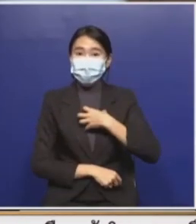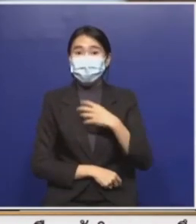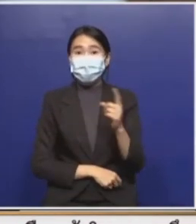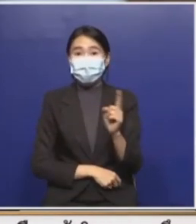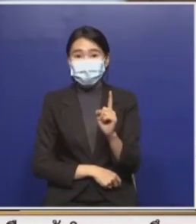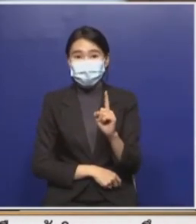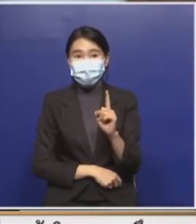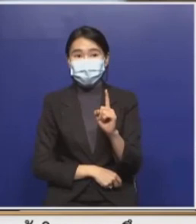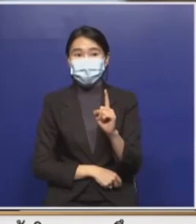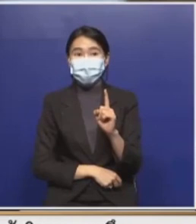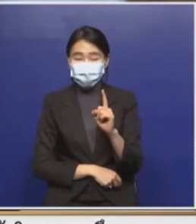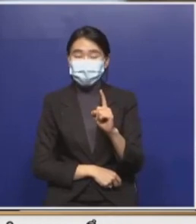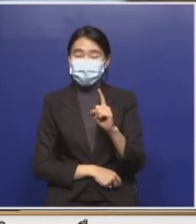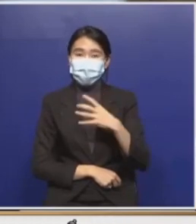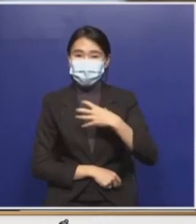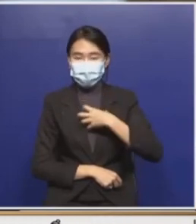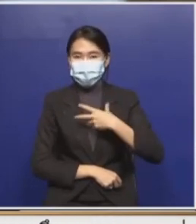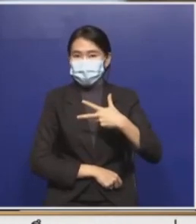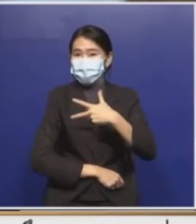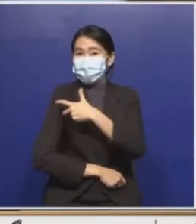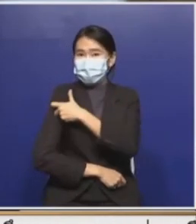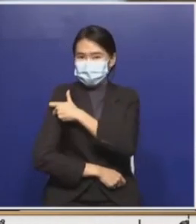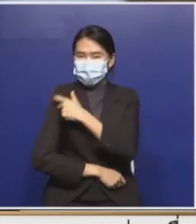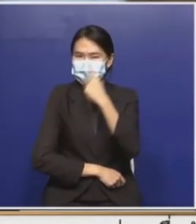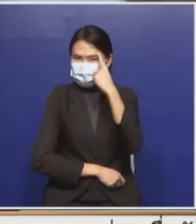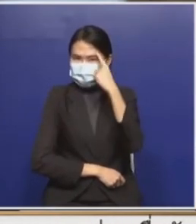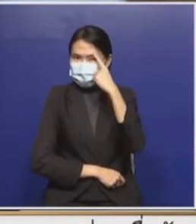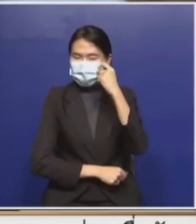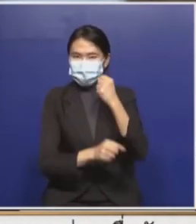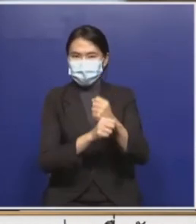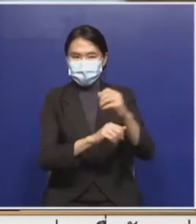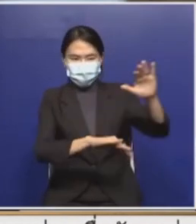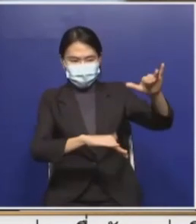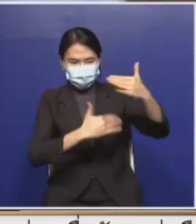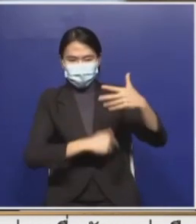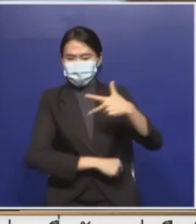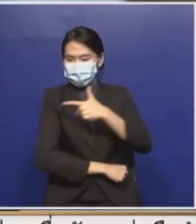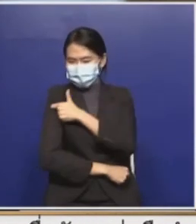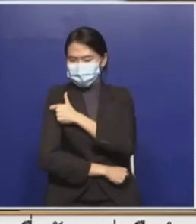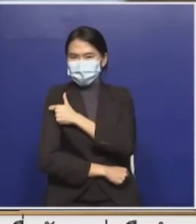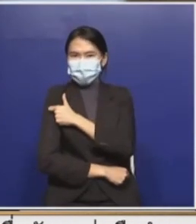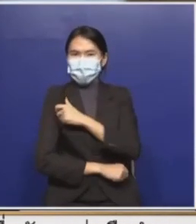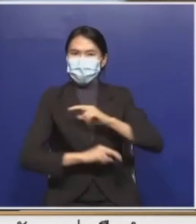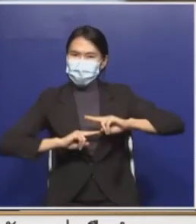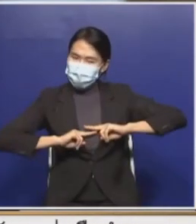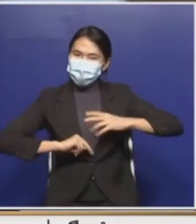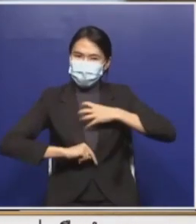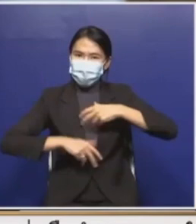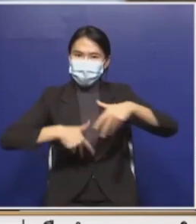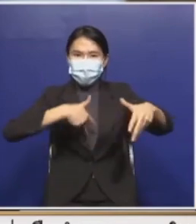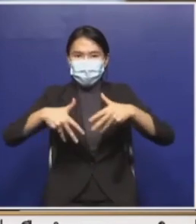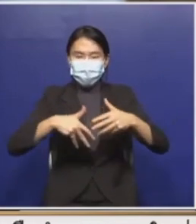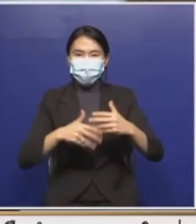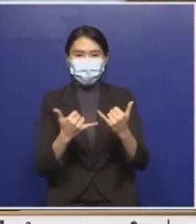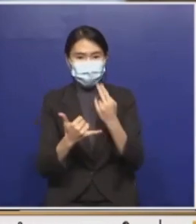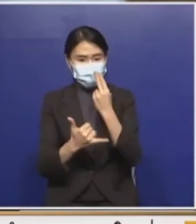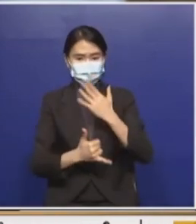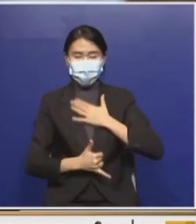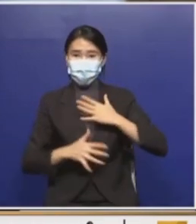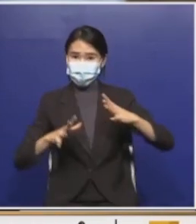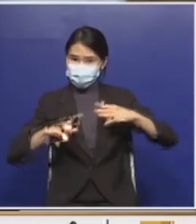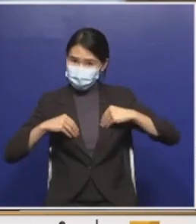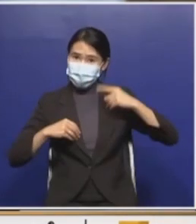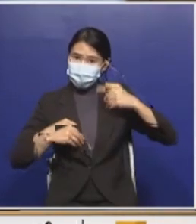ที่อยากจะได้วัคซีนไปดำเนินการฉีดให้ประชาชนผมเห็นด้วยนะครับ